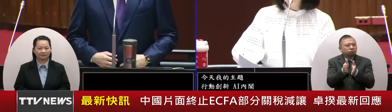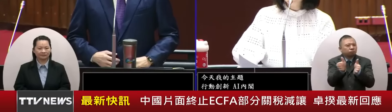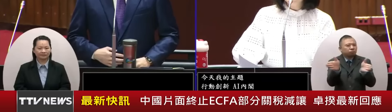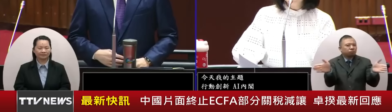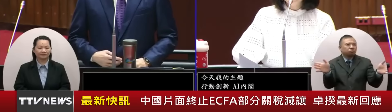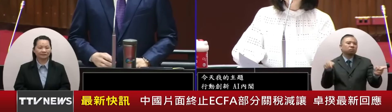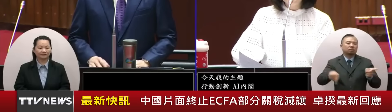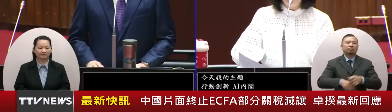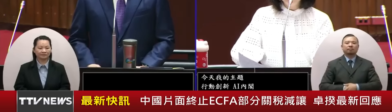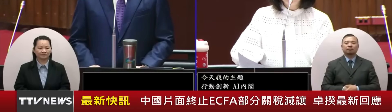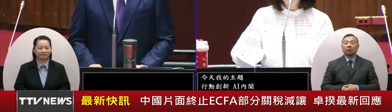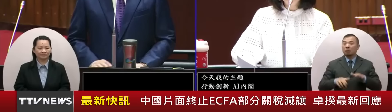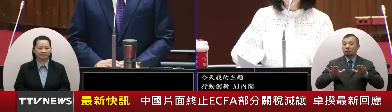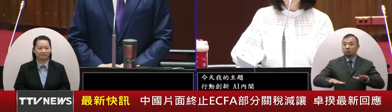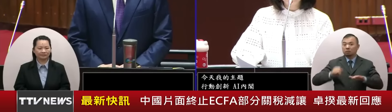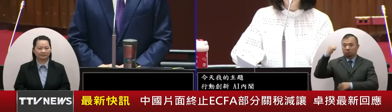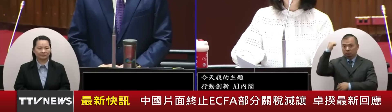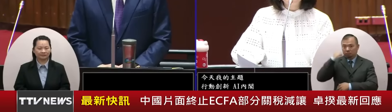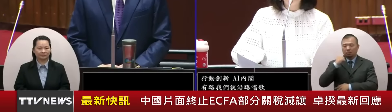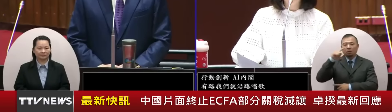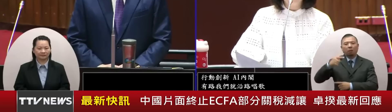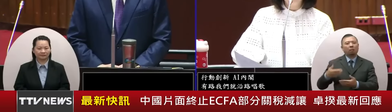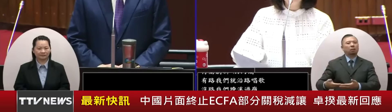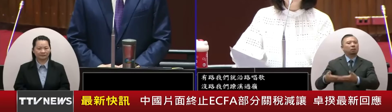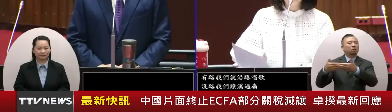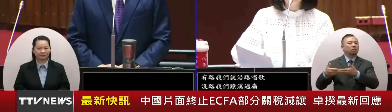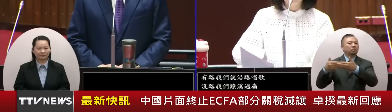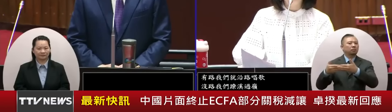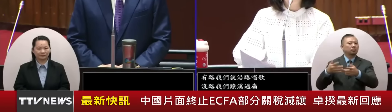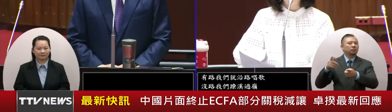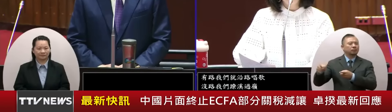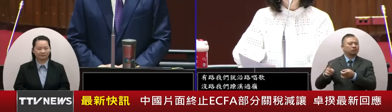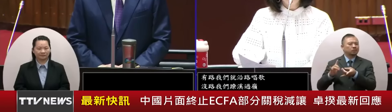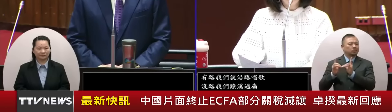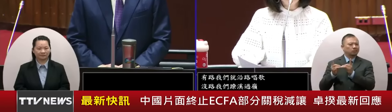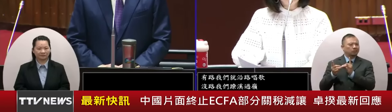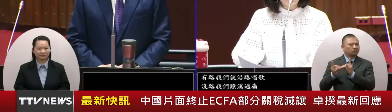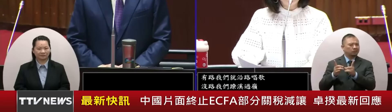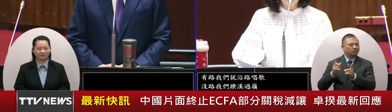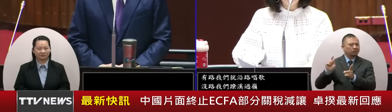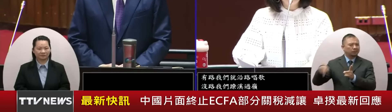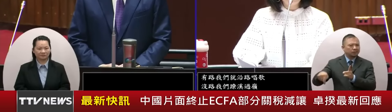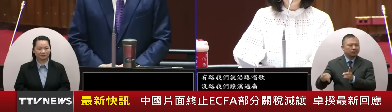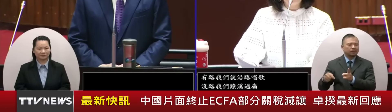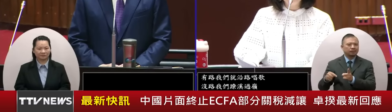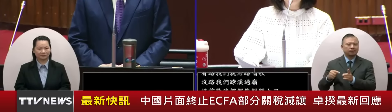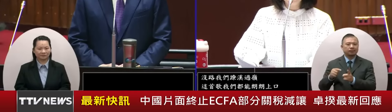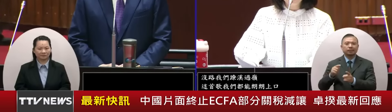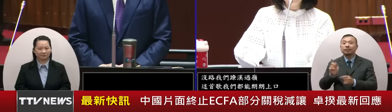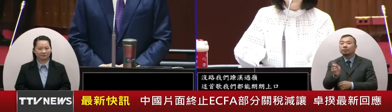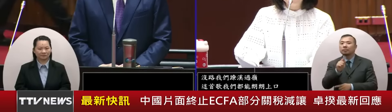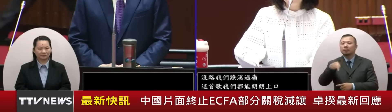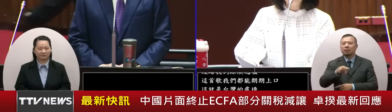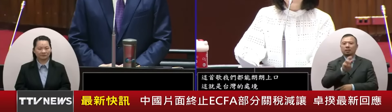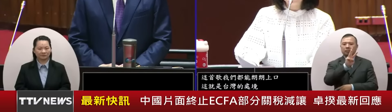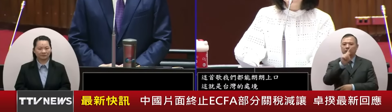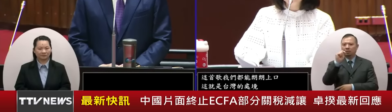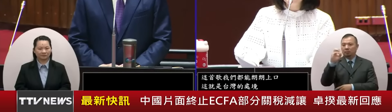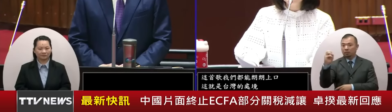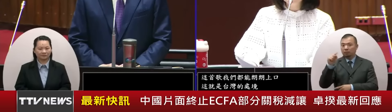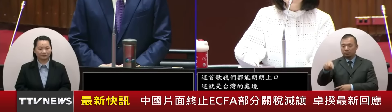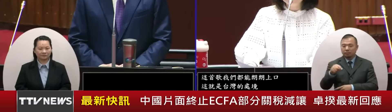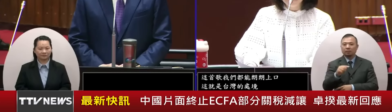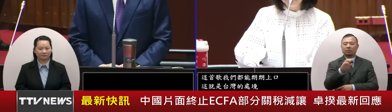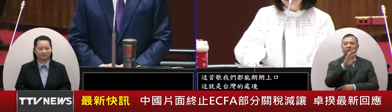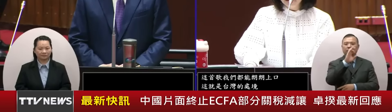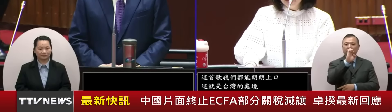今天一早中国又出招了，又出手了，中国再一次违反 WTO 以及 EFTA 的相